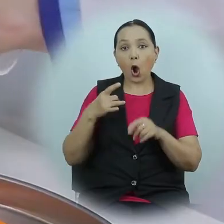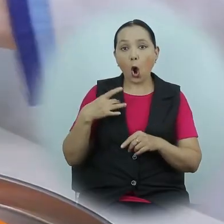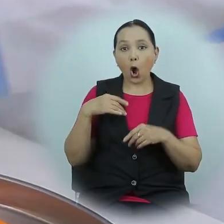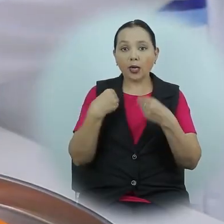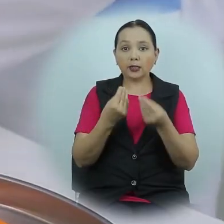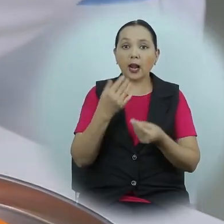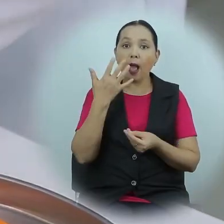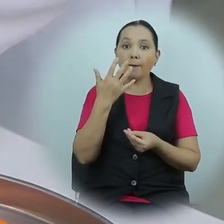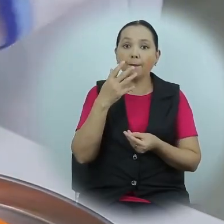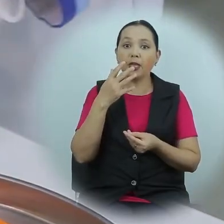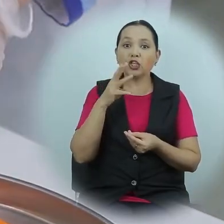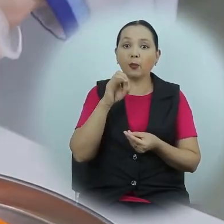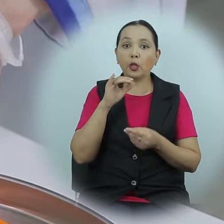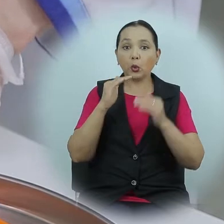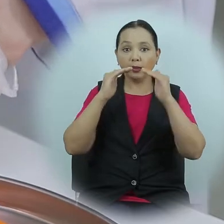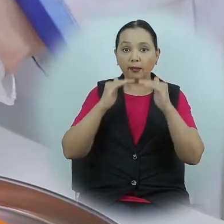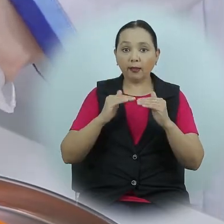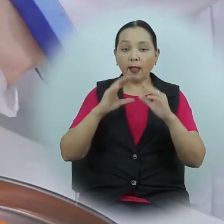оқартырады. 5 минут тінгенден соң